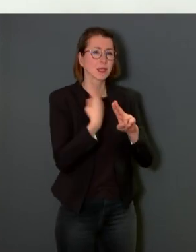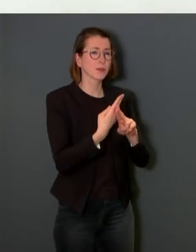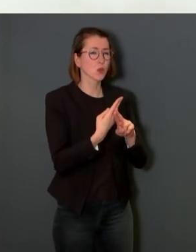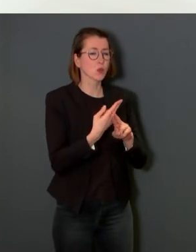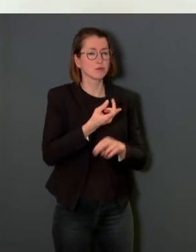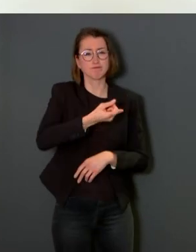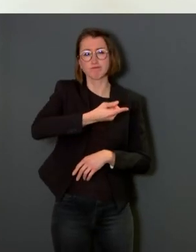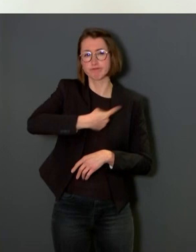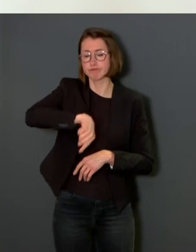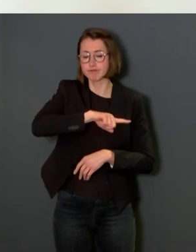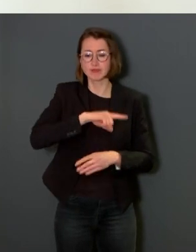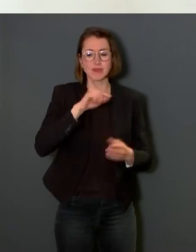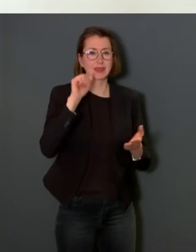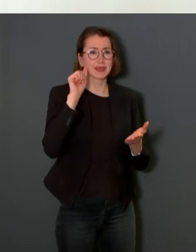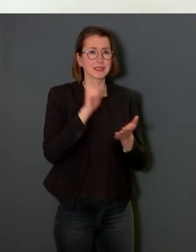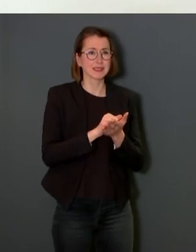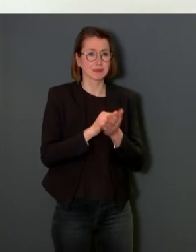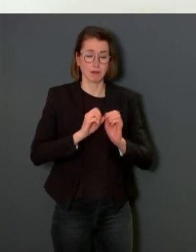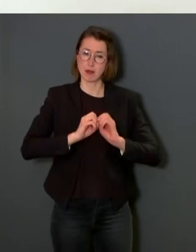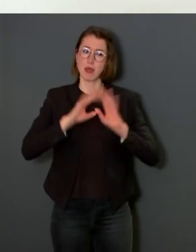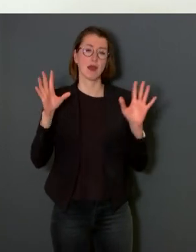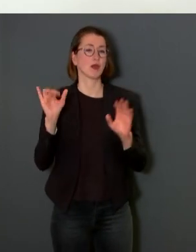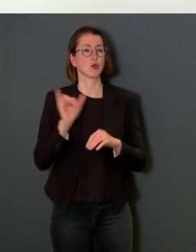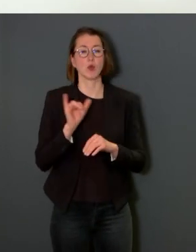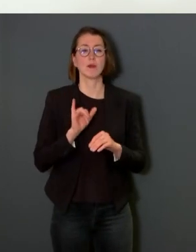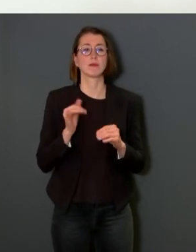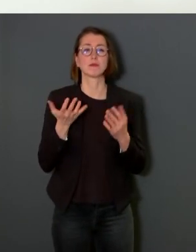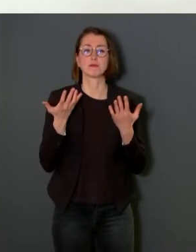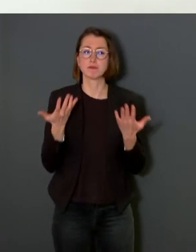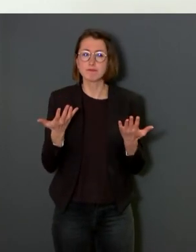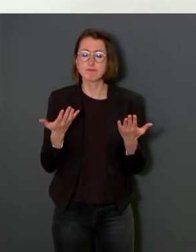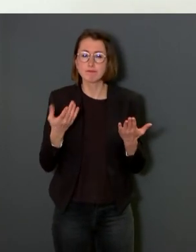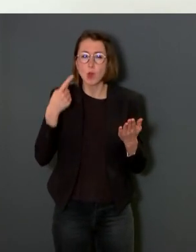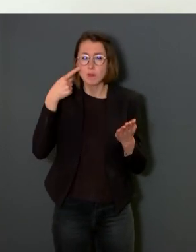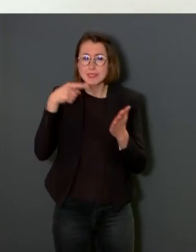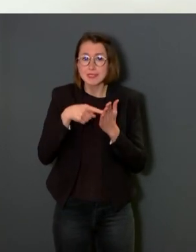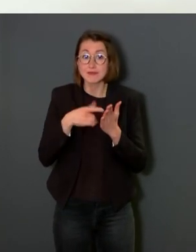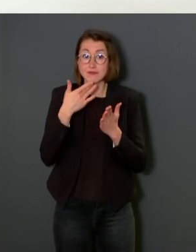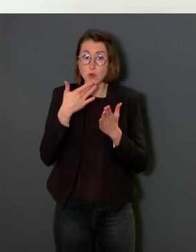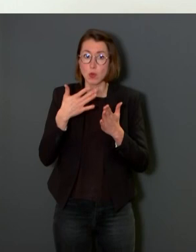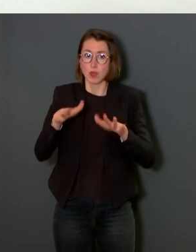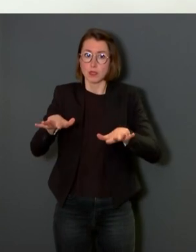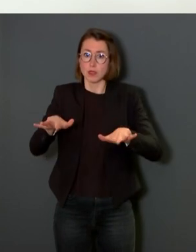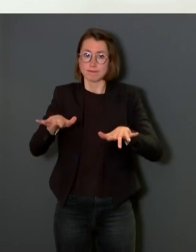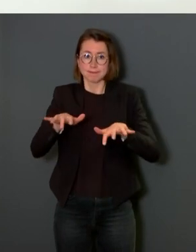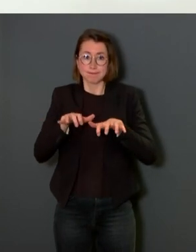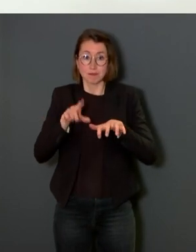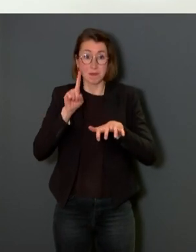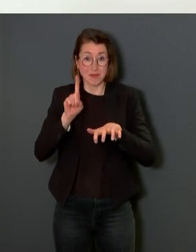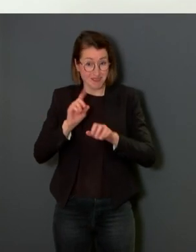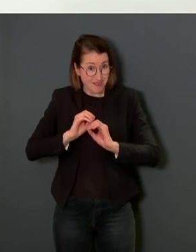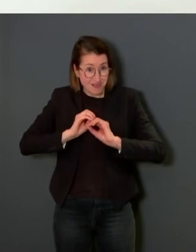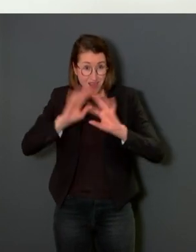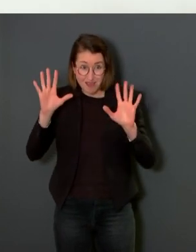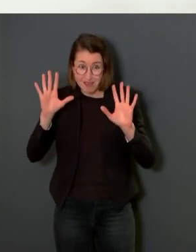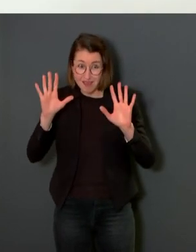but de combler la situation épidémiologique. J'ai toujours été clair que les mesures de confinement qu'on